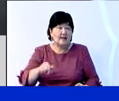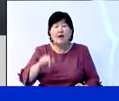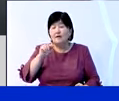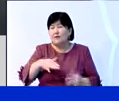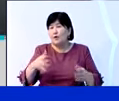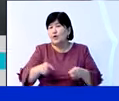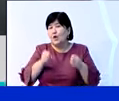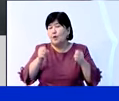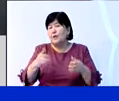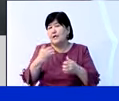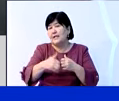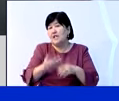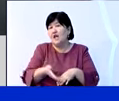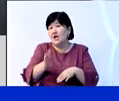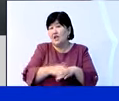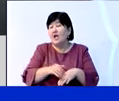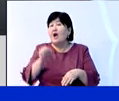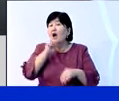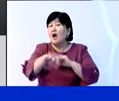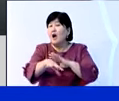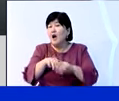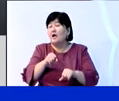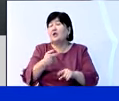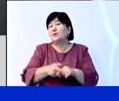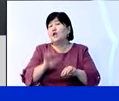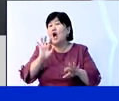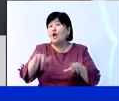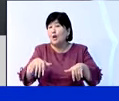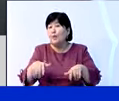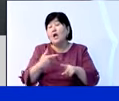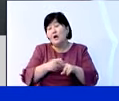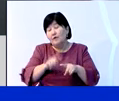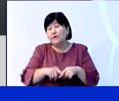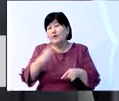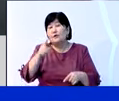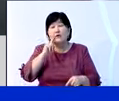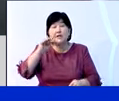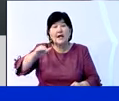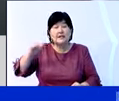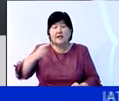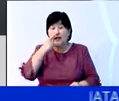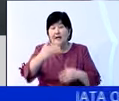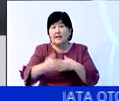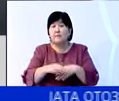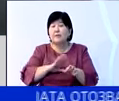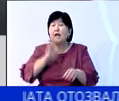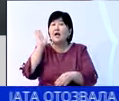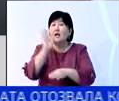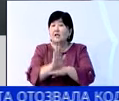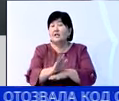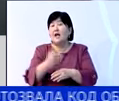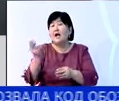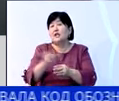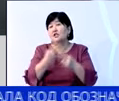основном преступления средней тяжести – ограбление, кражи, грабеж. Так, в отношении двух несовершеннолетних недавно вынесено решение о